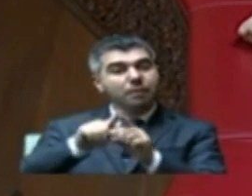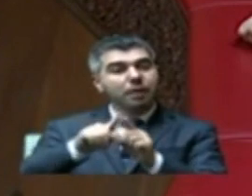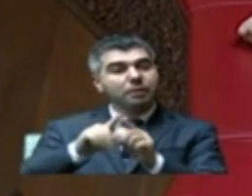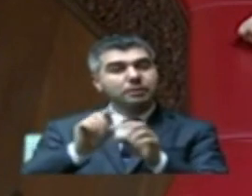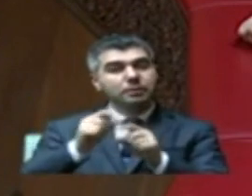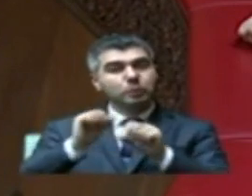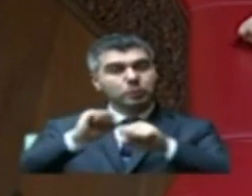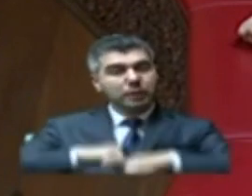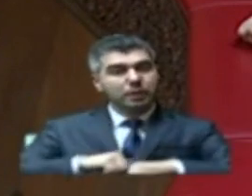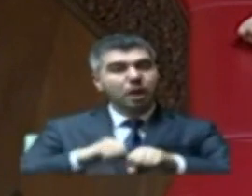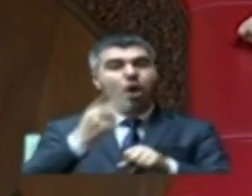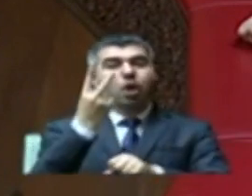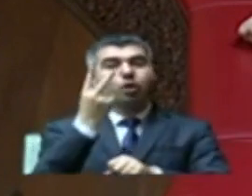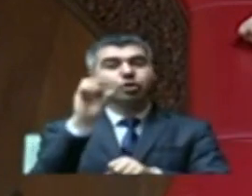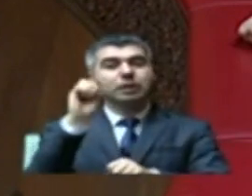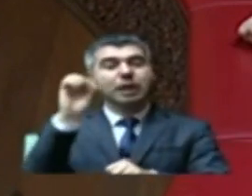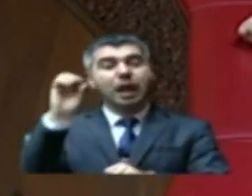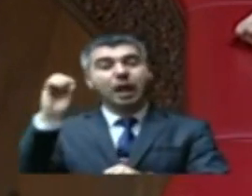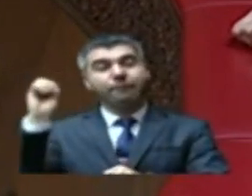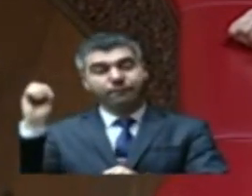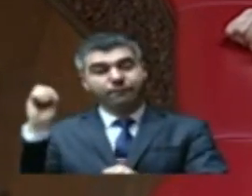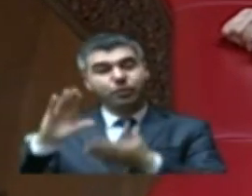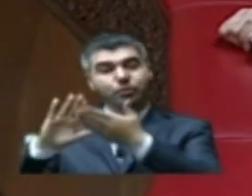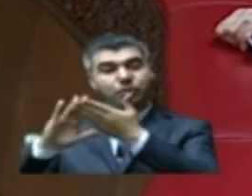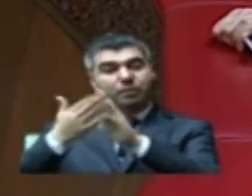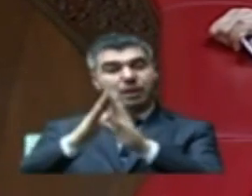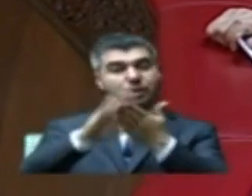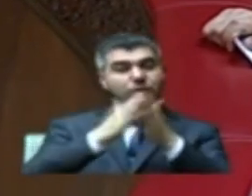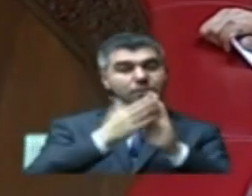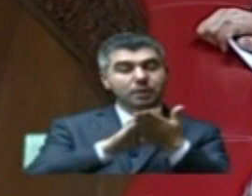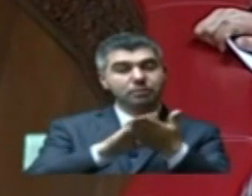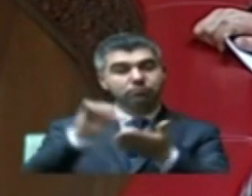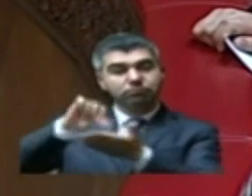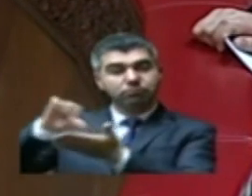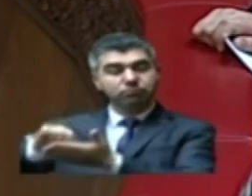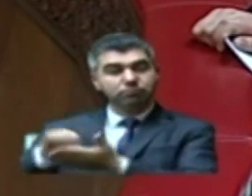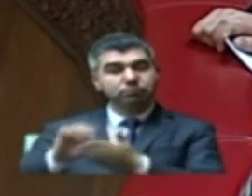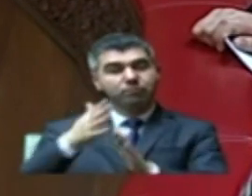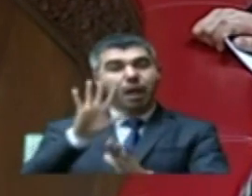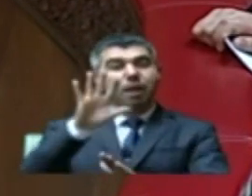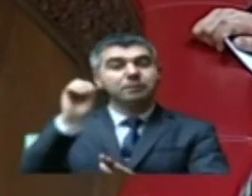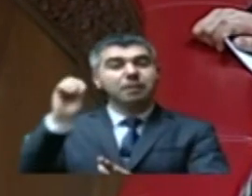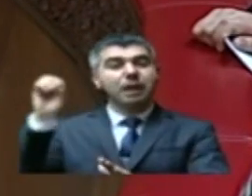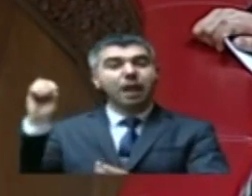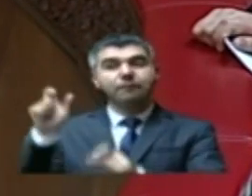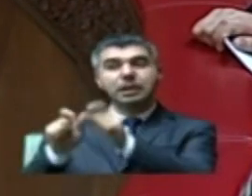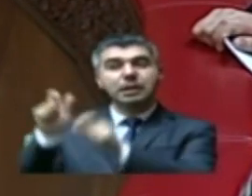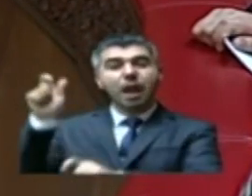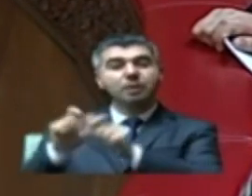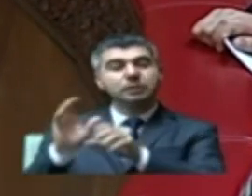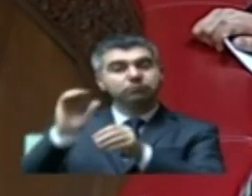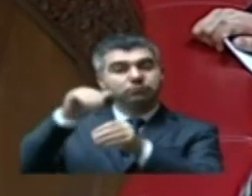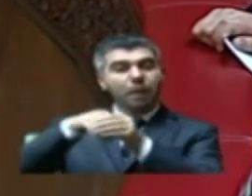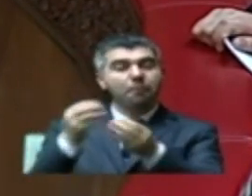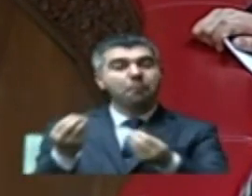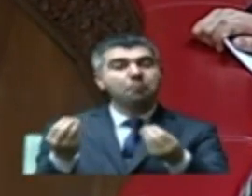اليوم وصلنا ل 20,000 تعاونية في المغرب، يعني تقريبا أكثر من 500,000 متعاون، هذا رقم مهم ومهم جدا. طبعا